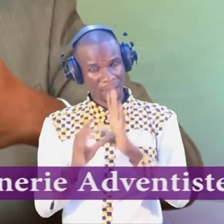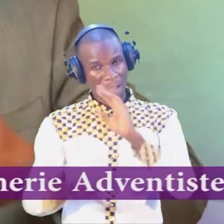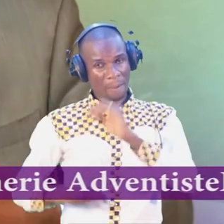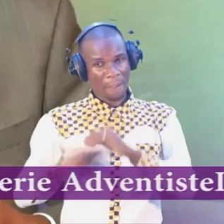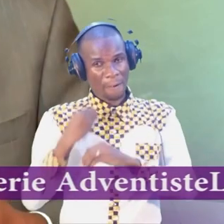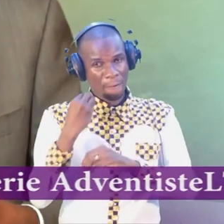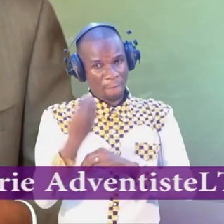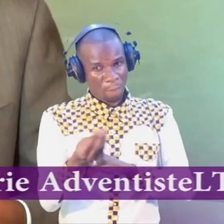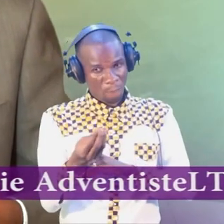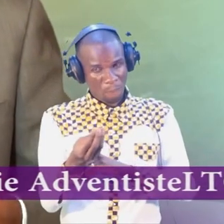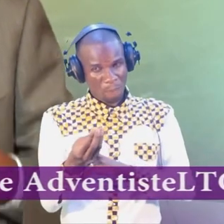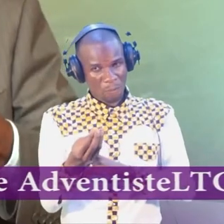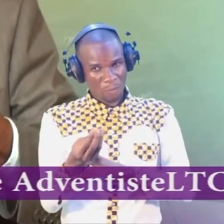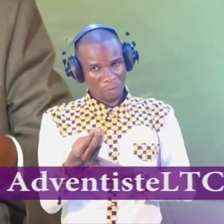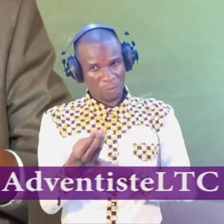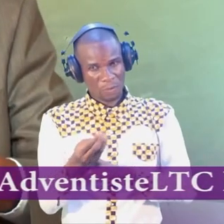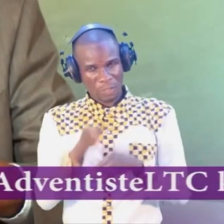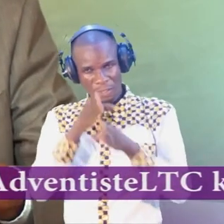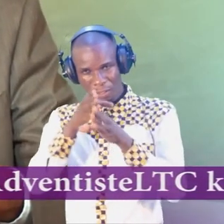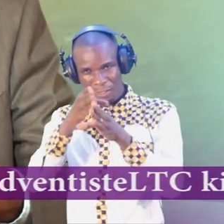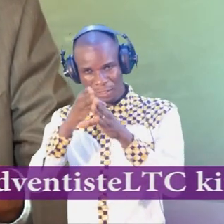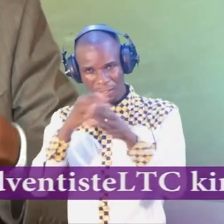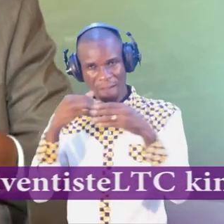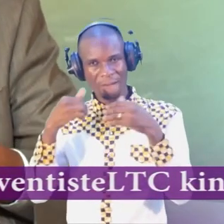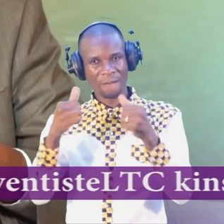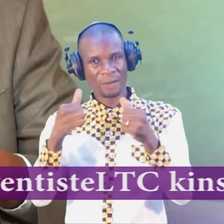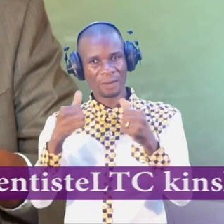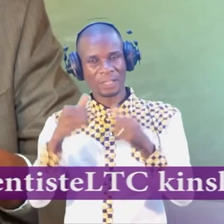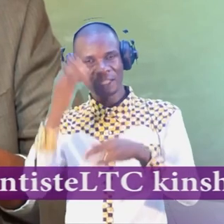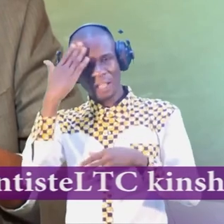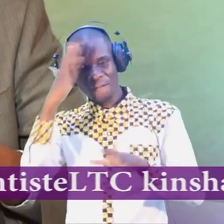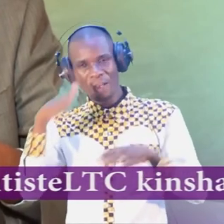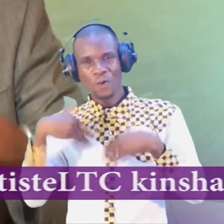anasema amri hii ni amri ya uhuru.